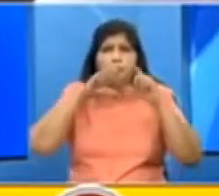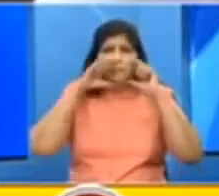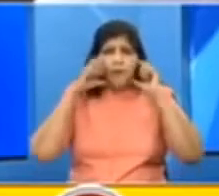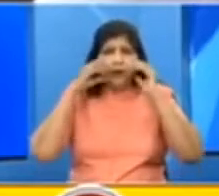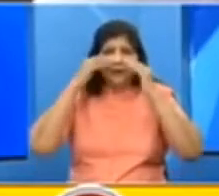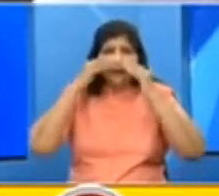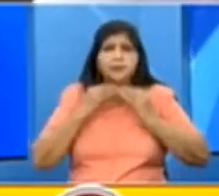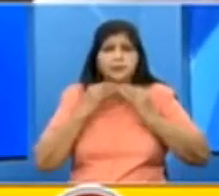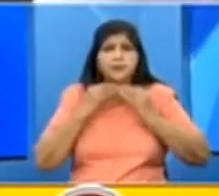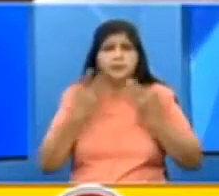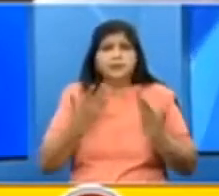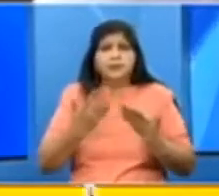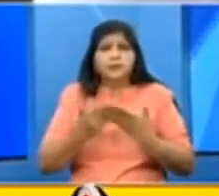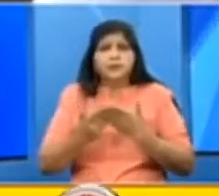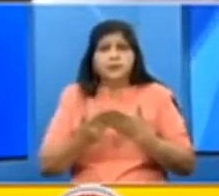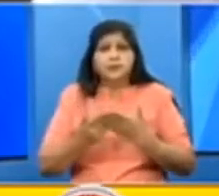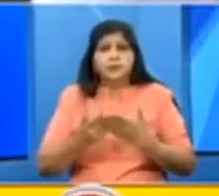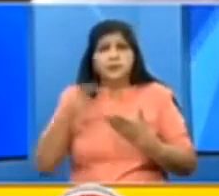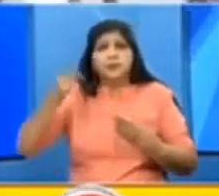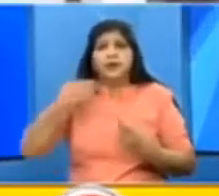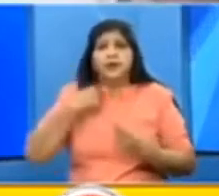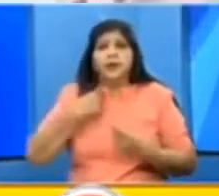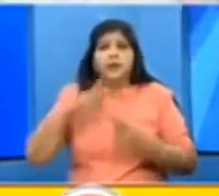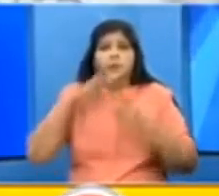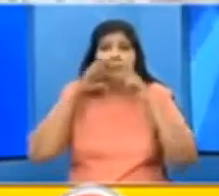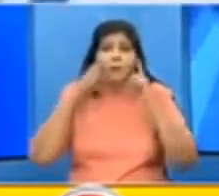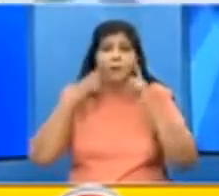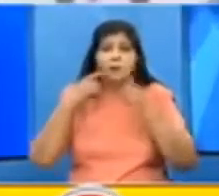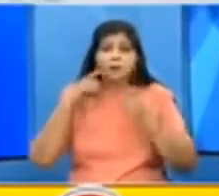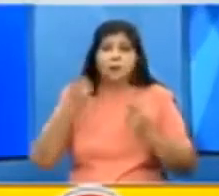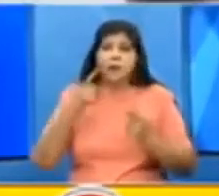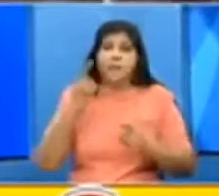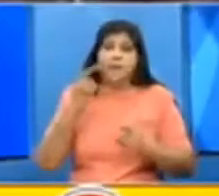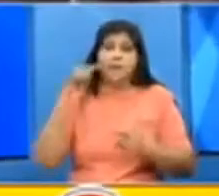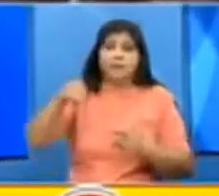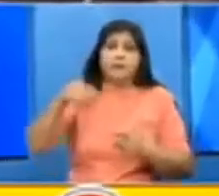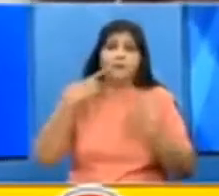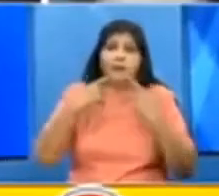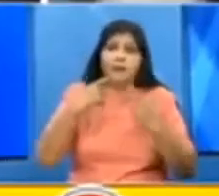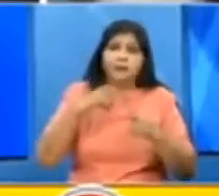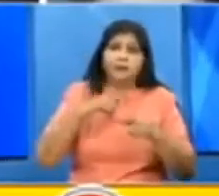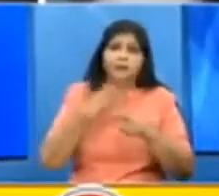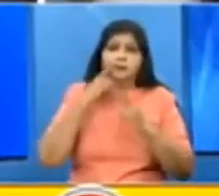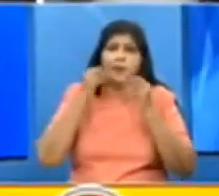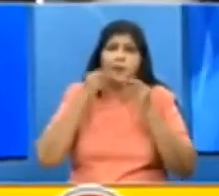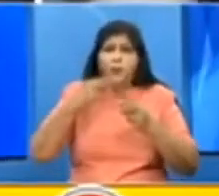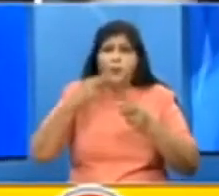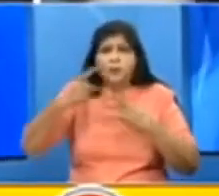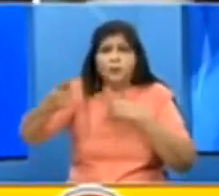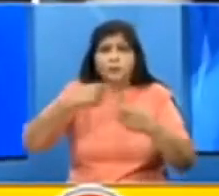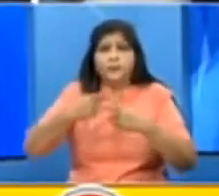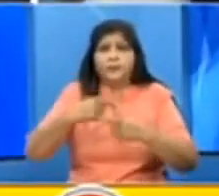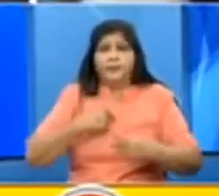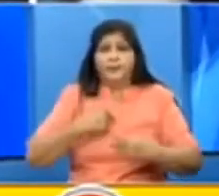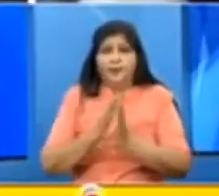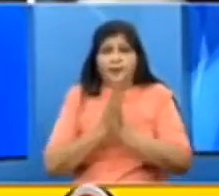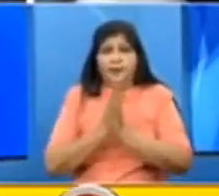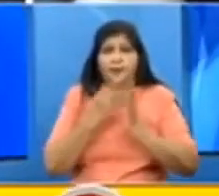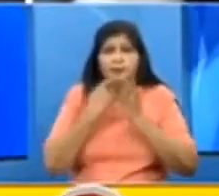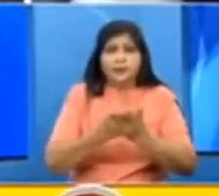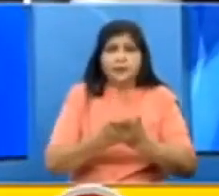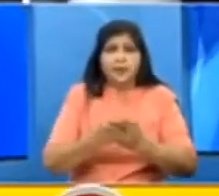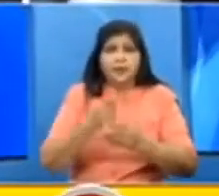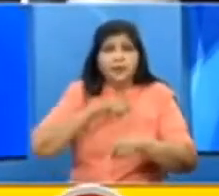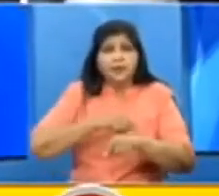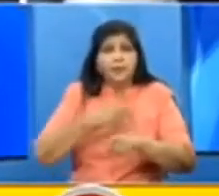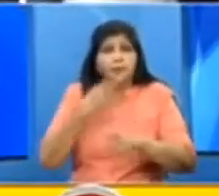मास्क की जरूरत होती है ज्यादा, उसी समय मास्क हटा देते हैं। ऐसे समय मैं आपसे आग्रह करूंगा, जब